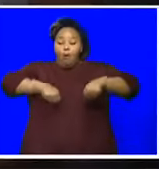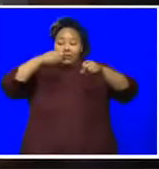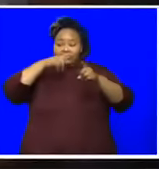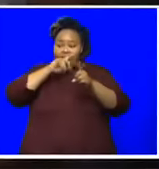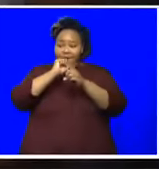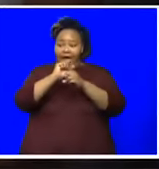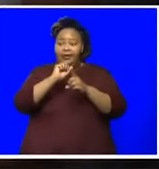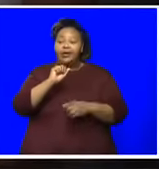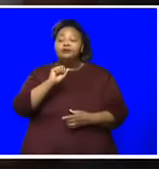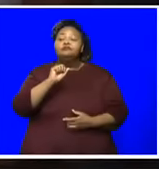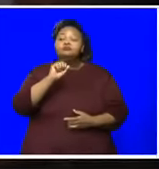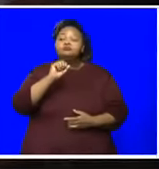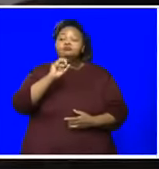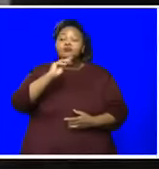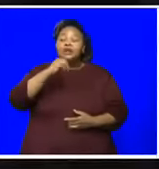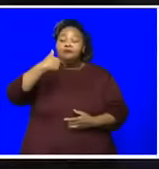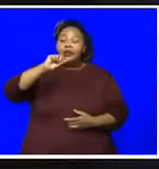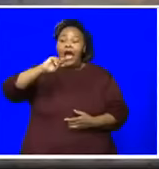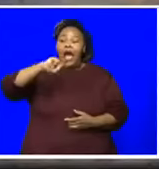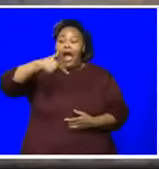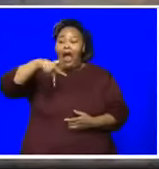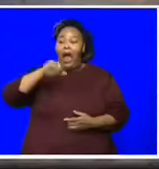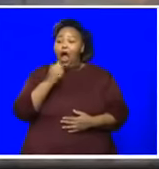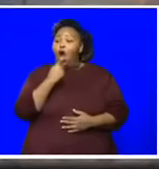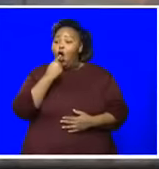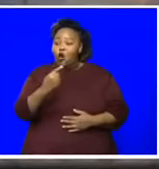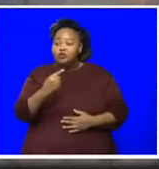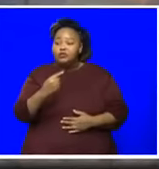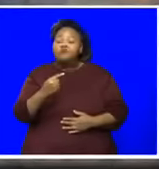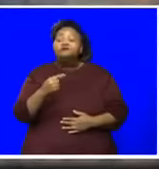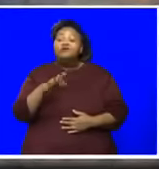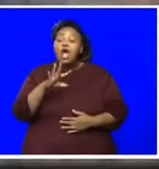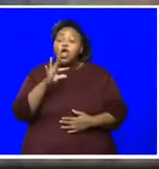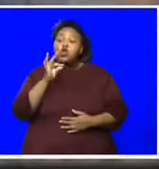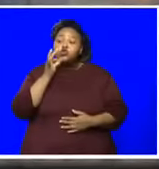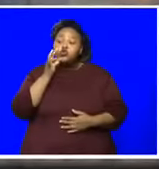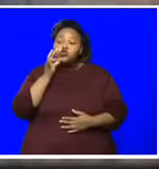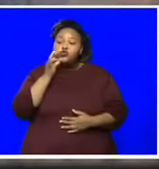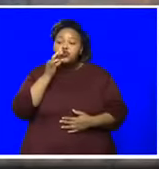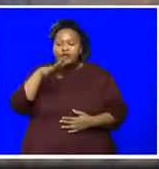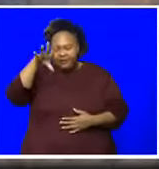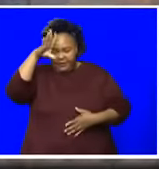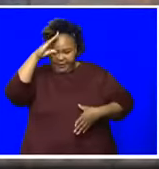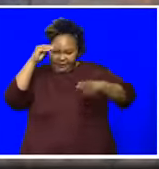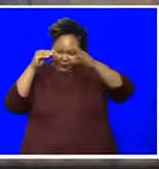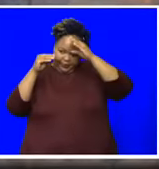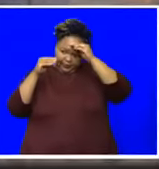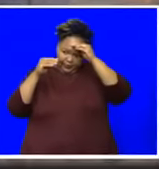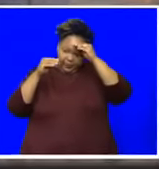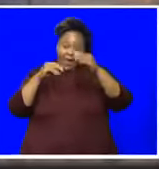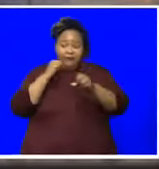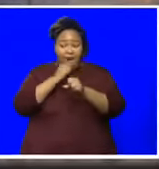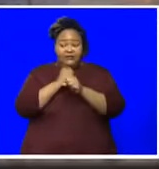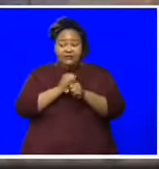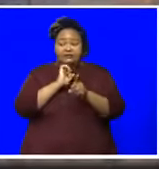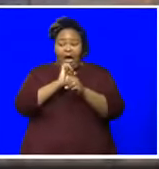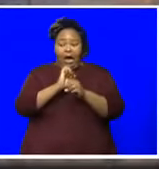amabhizinisi abo ngendlela labafundiswe ngayo. Bachubeke babe bosomabhizinisi bandlodlobale